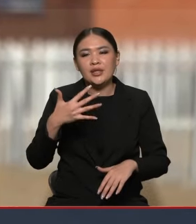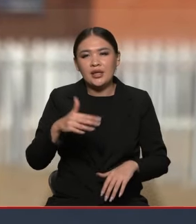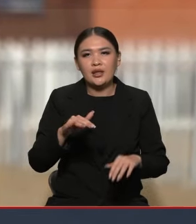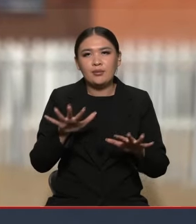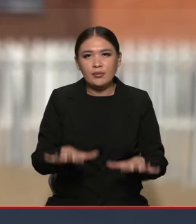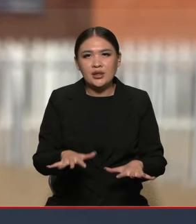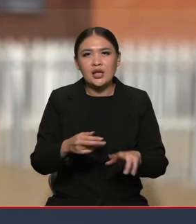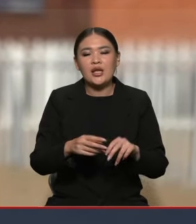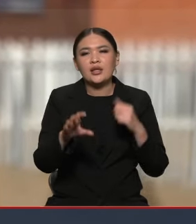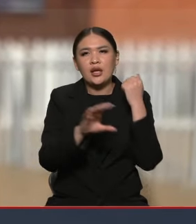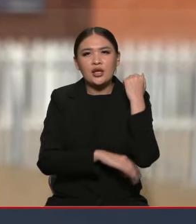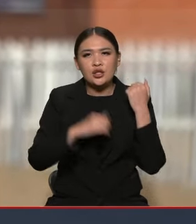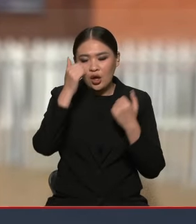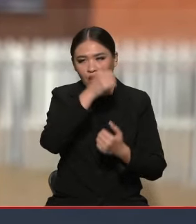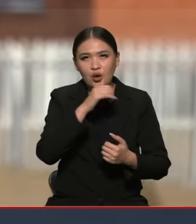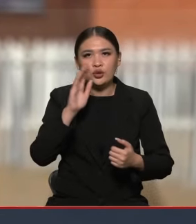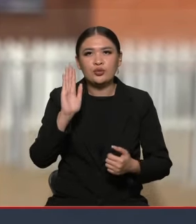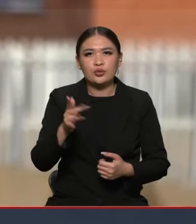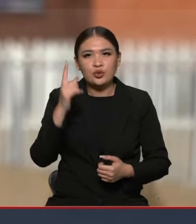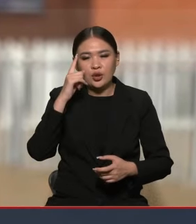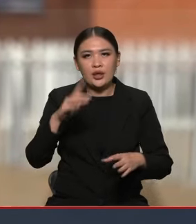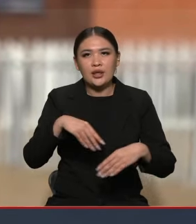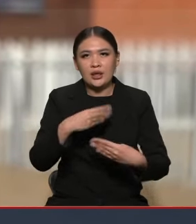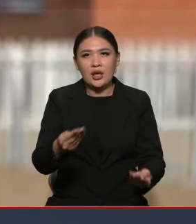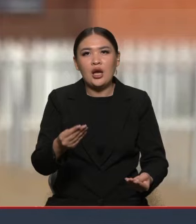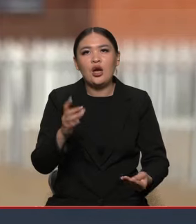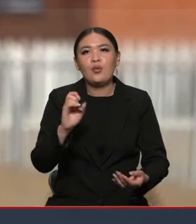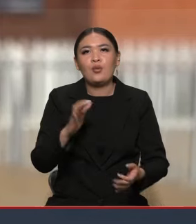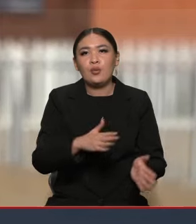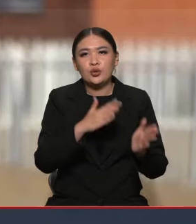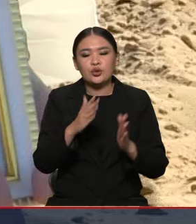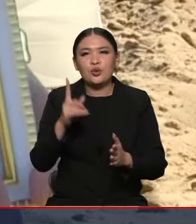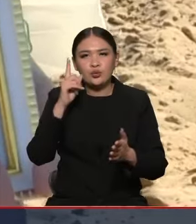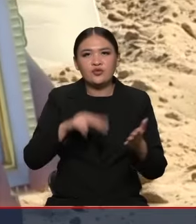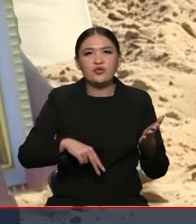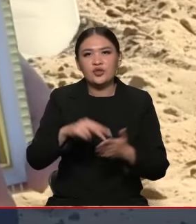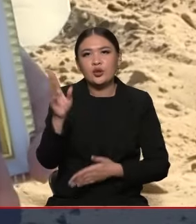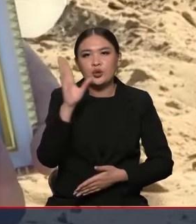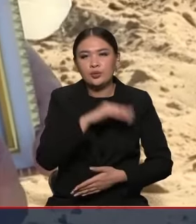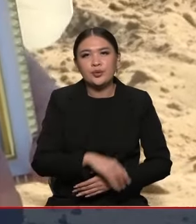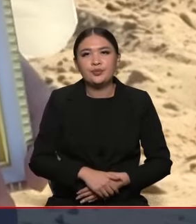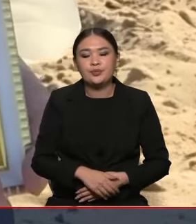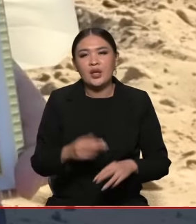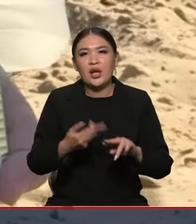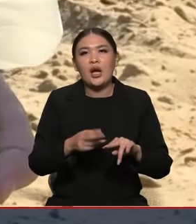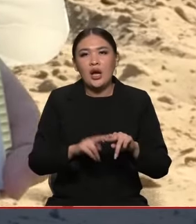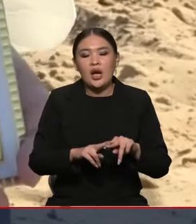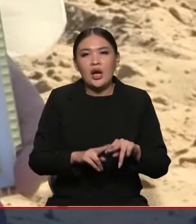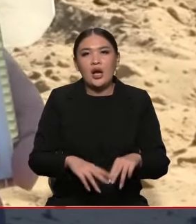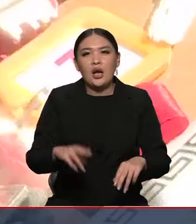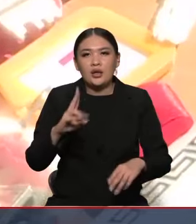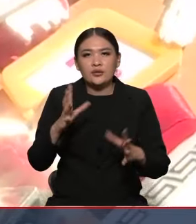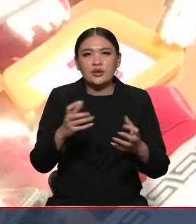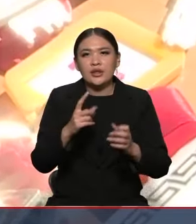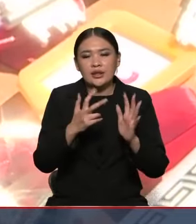Планируется, что до конца года объекты будут введены в эксплуатацию, после чего их выкупим. На сегодня ключи от нового жилья получила